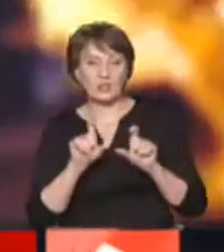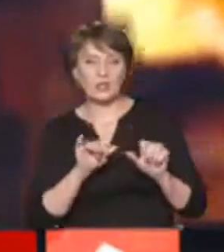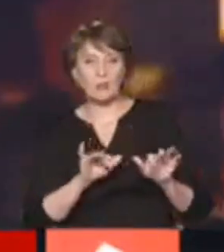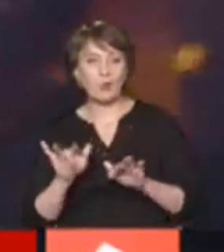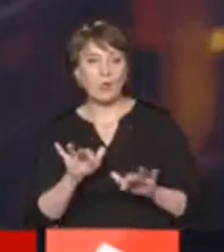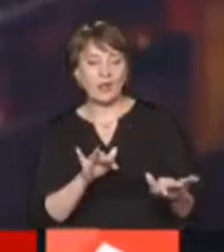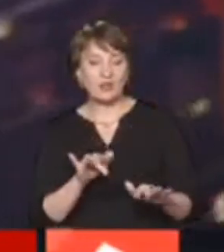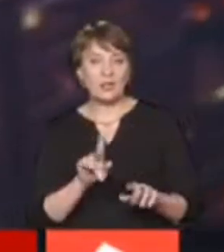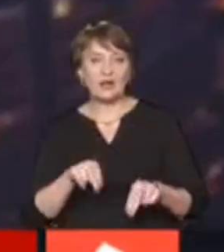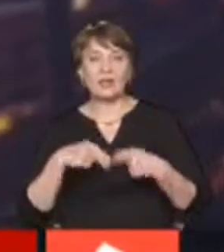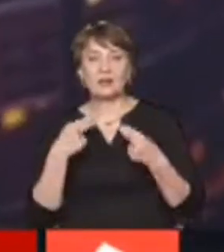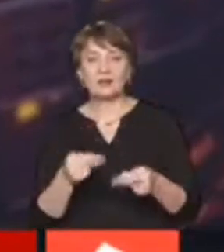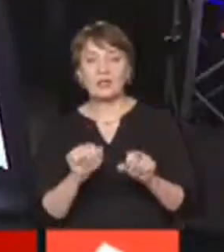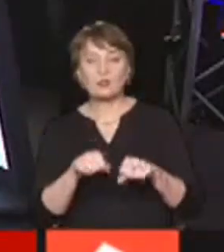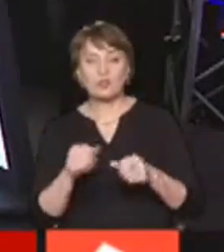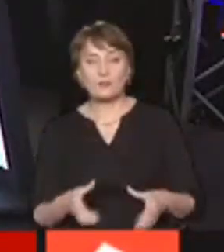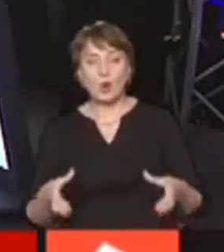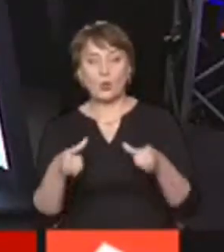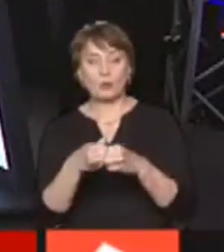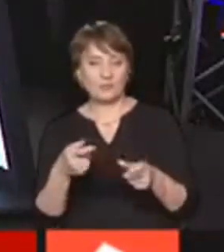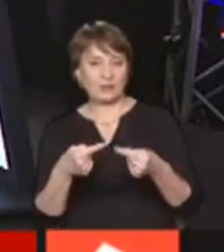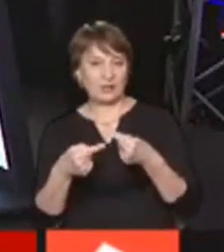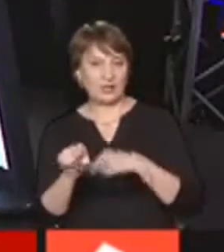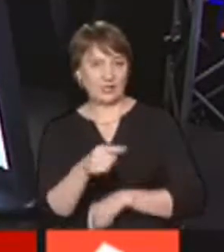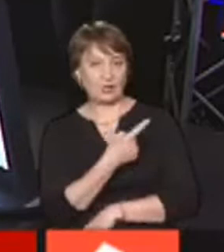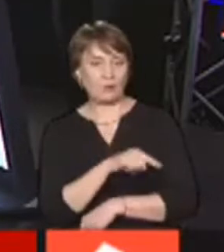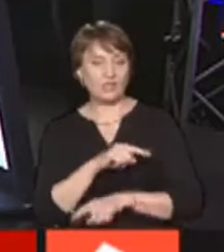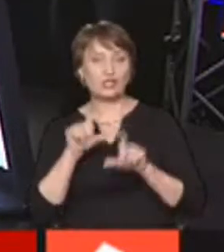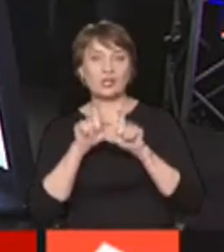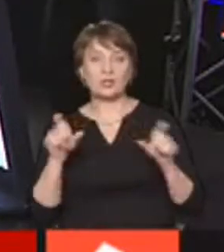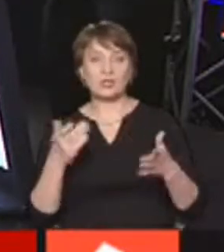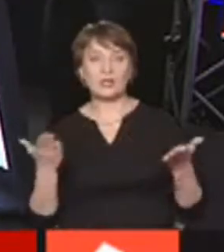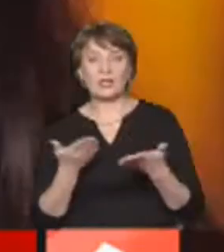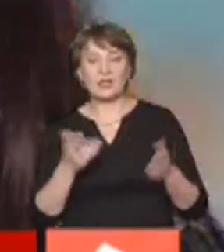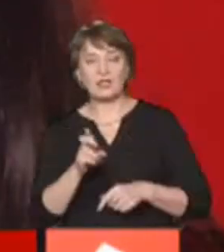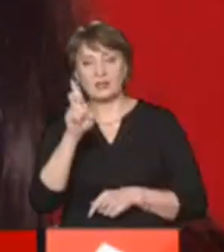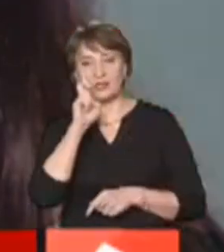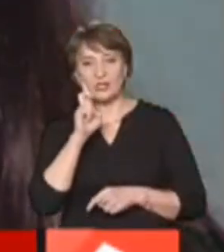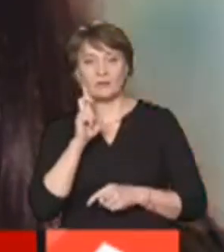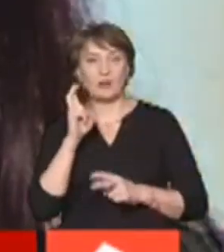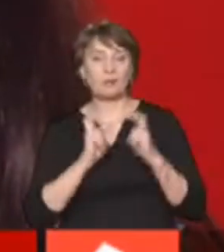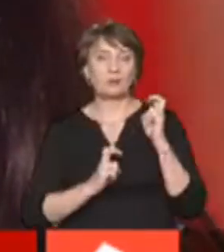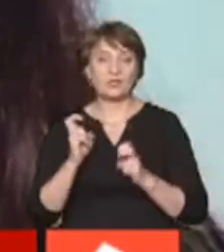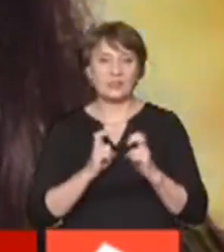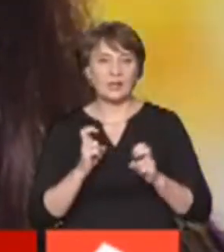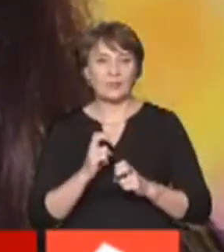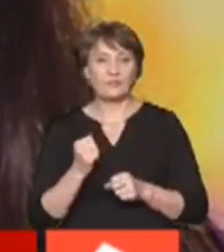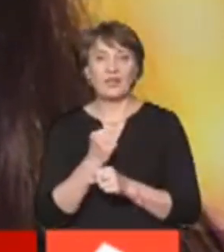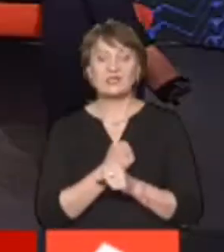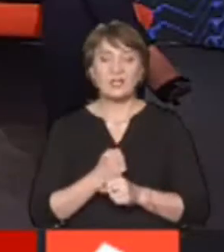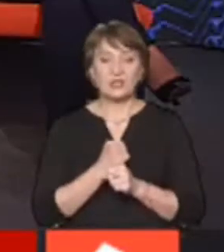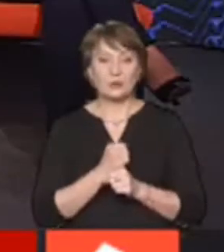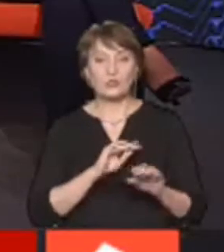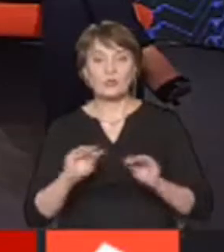надасть можливість укомплектувати інші медичні заклади чи державні підприємства, санаторії, де можна розмістити людей